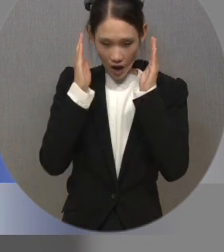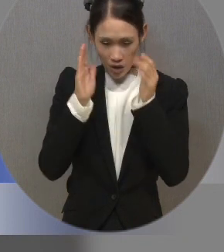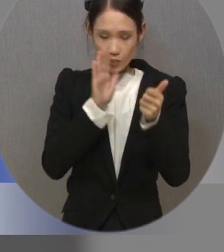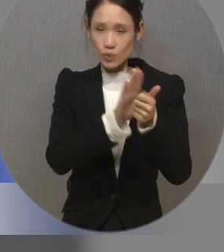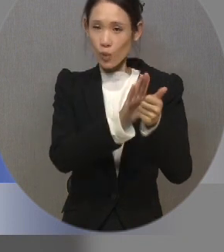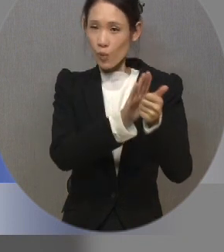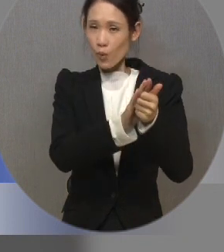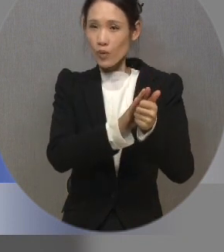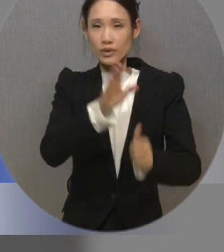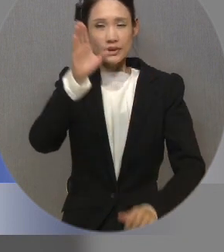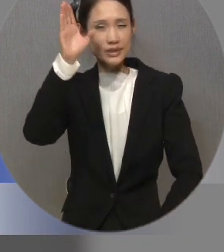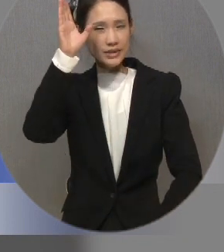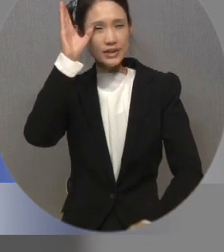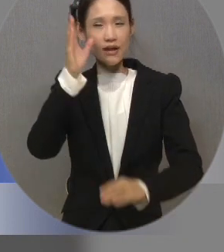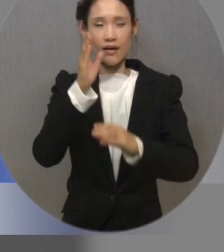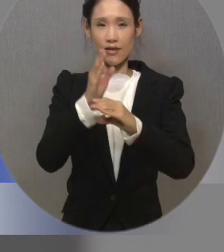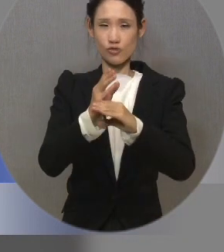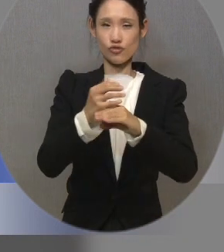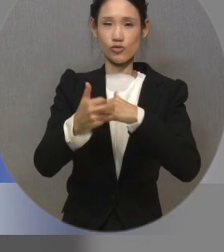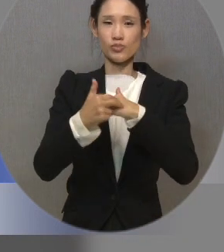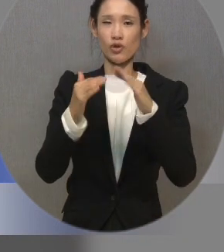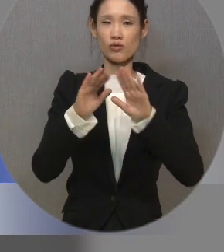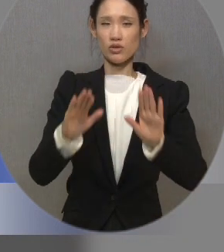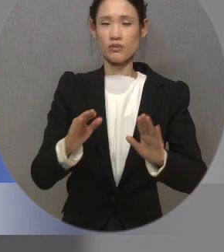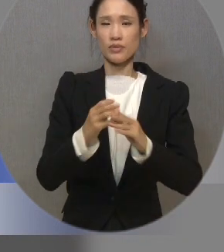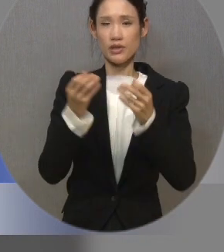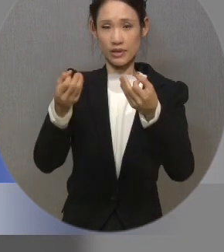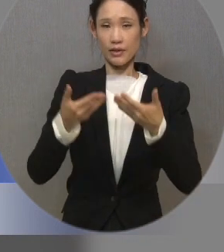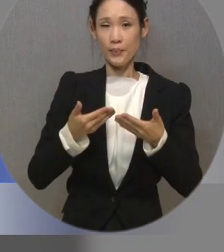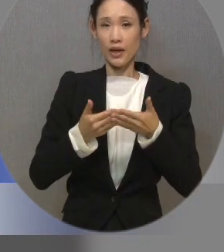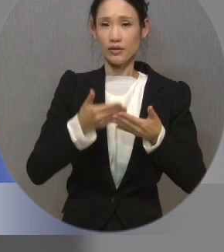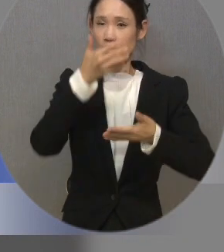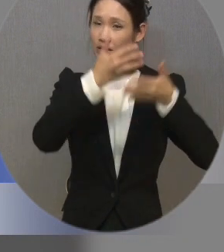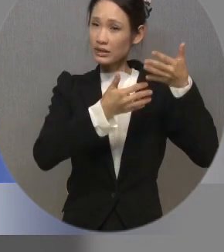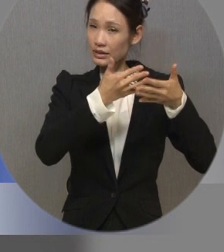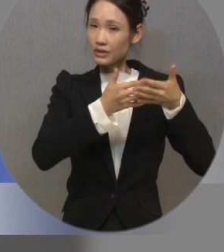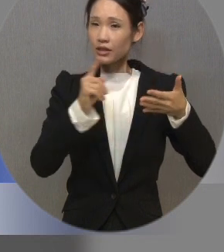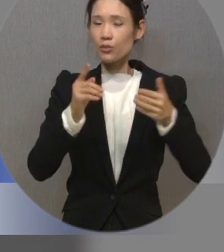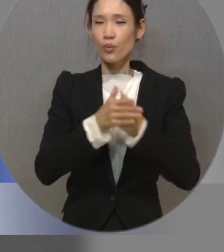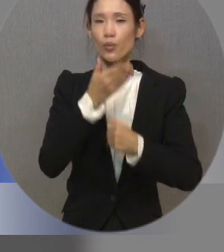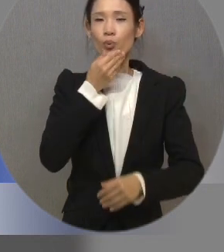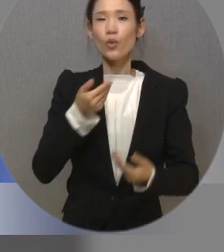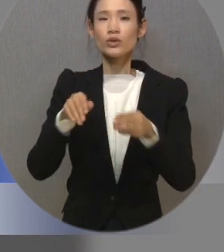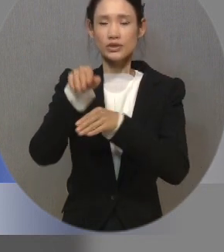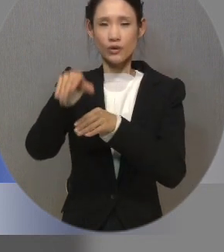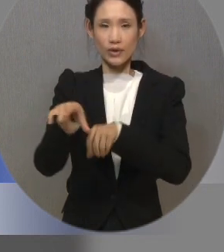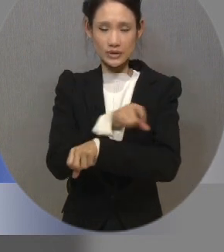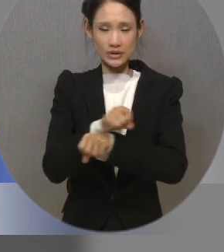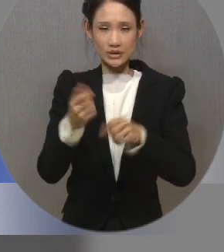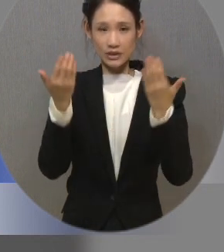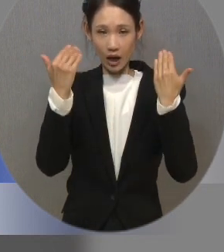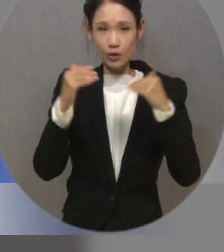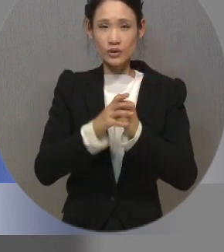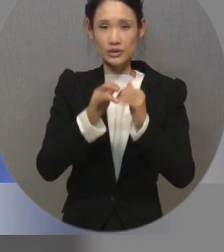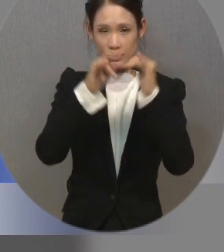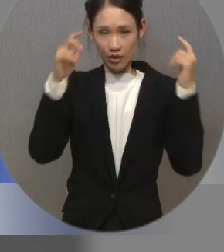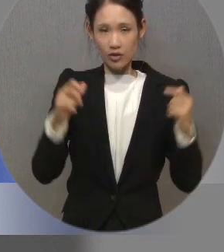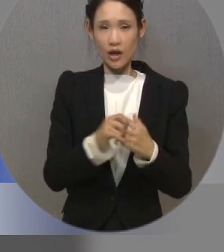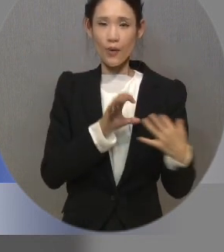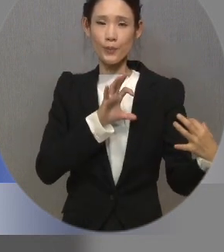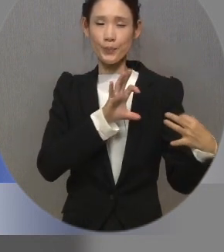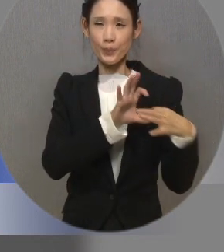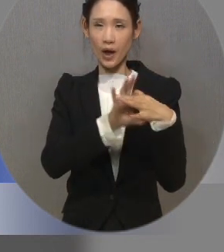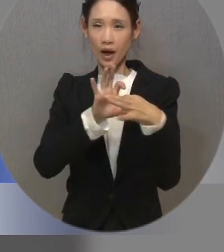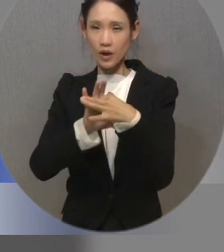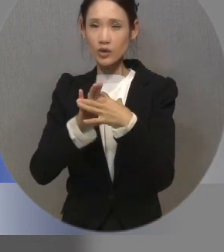기대하고 있는데요 병원은 이번에 기증받은 스크린을 복지관 특수학교 등 지역 사회 기관과 연계해